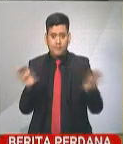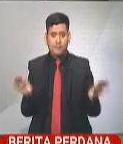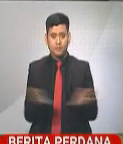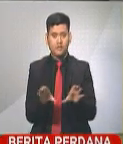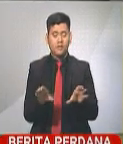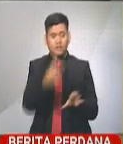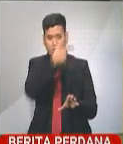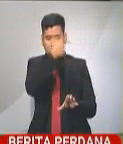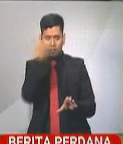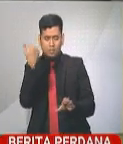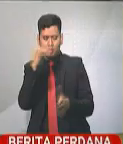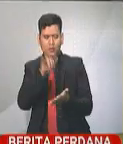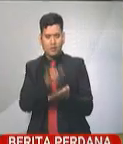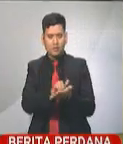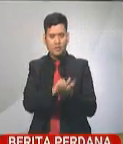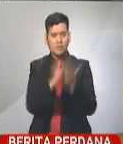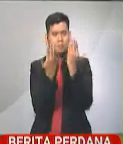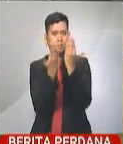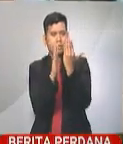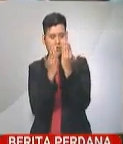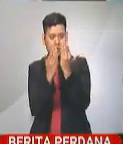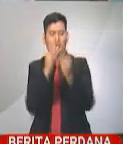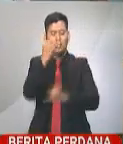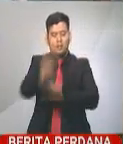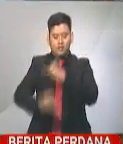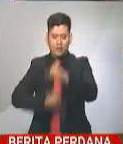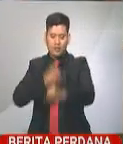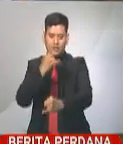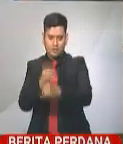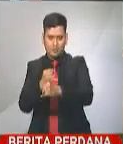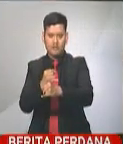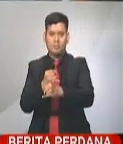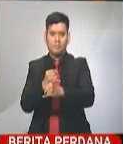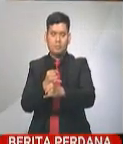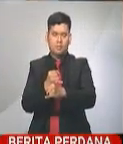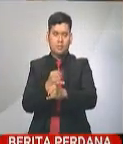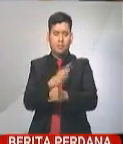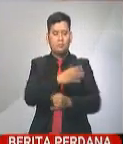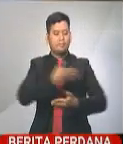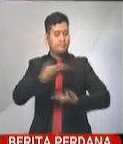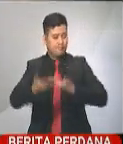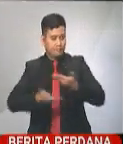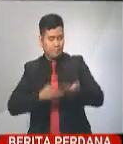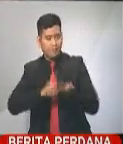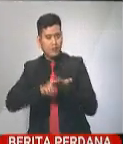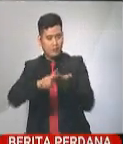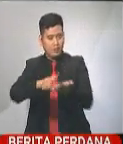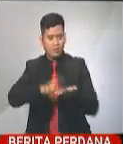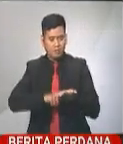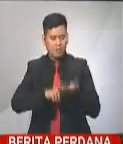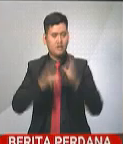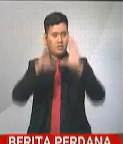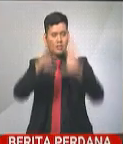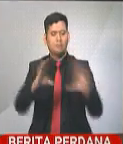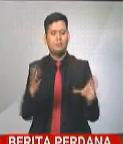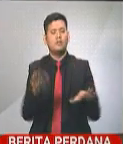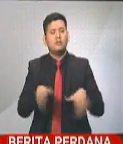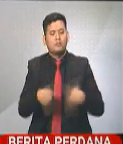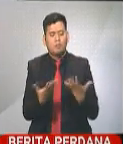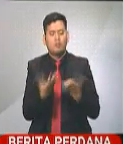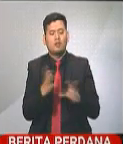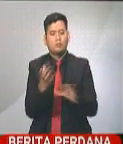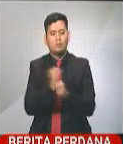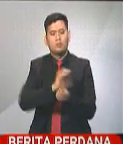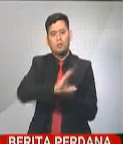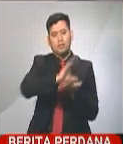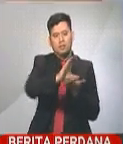ia merupakan salah satu pintu masuk antarabangsa ke negara ini. Perundingan termasuk kaedah mendapatkan peruntukan